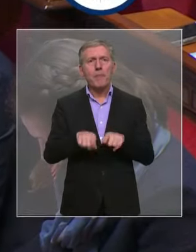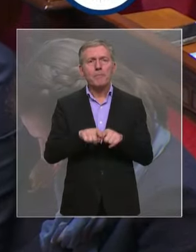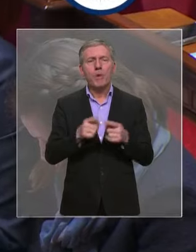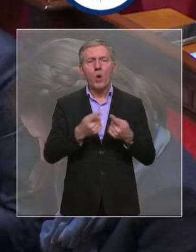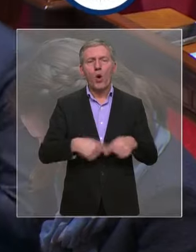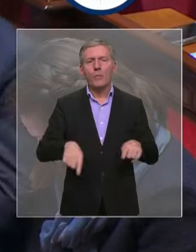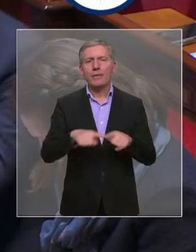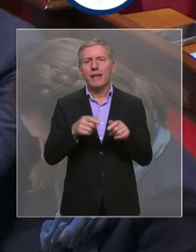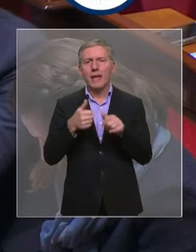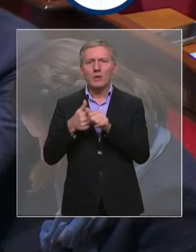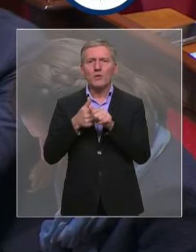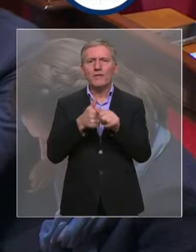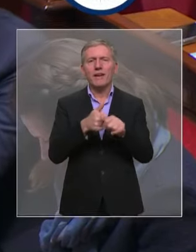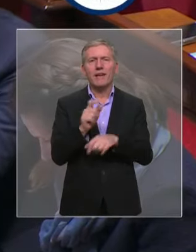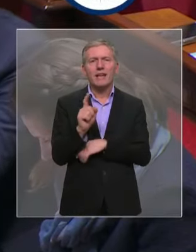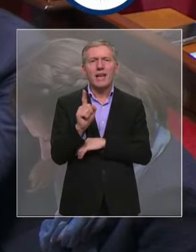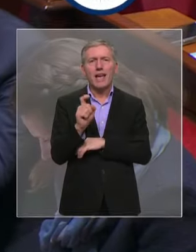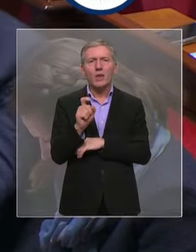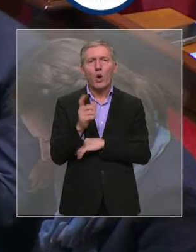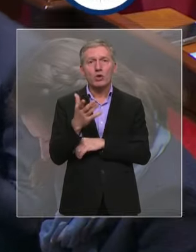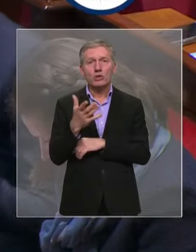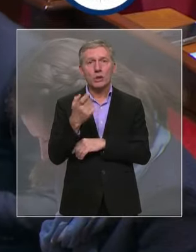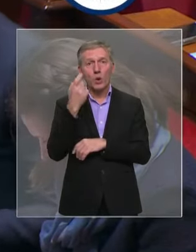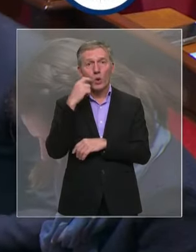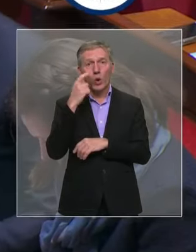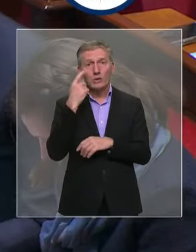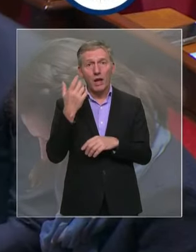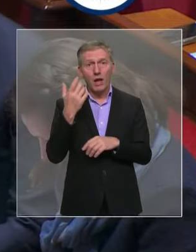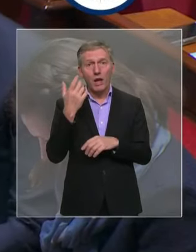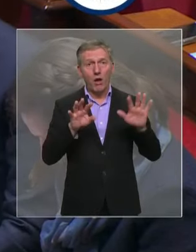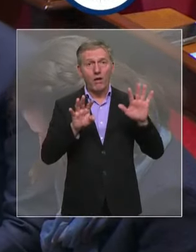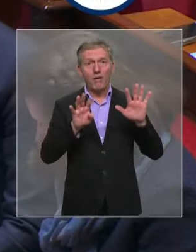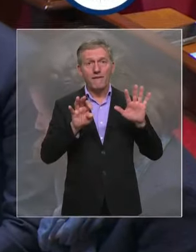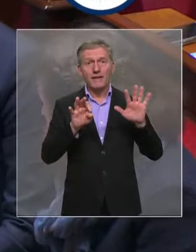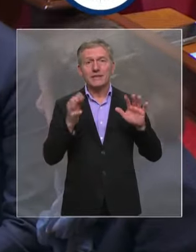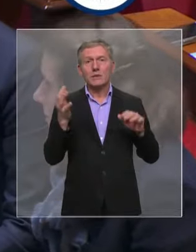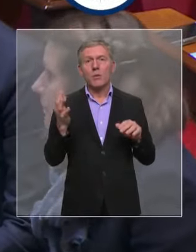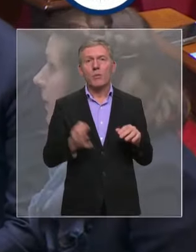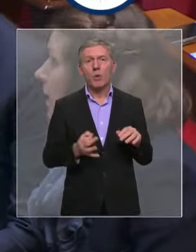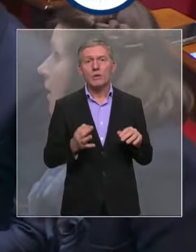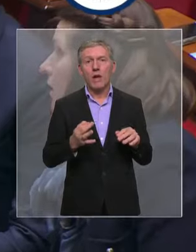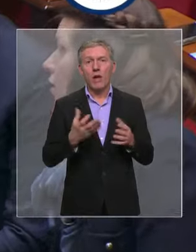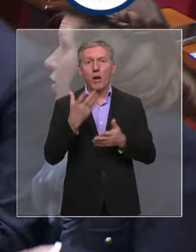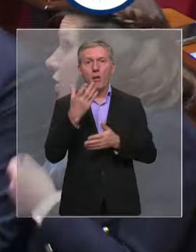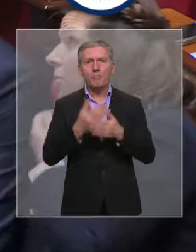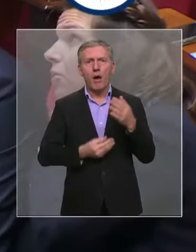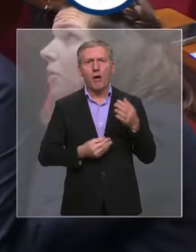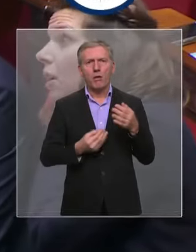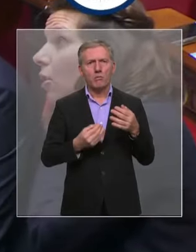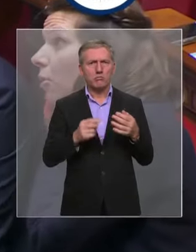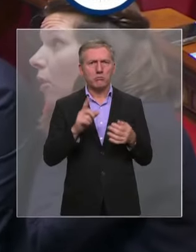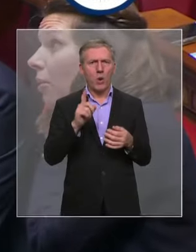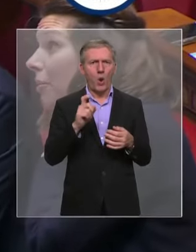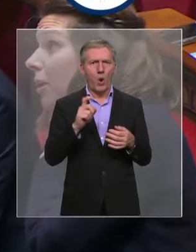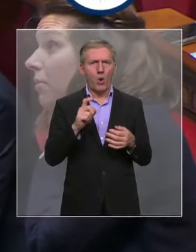suivi hydrologique qui constatera que nous sommes rendus à 90% de déficit